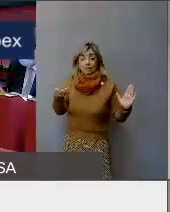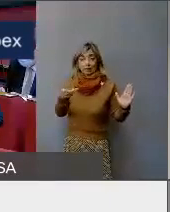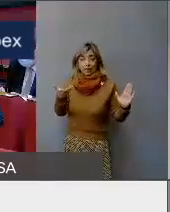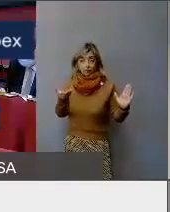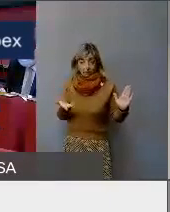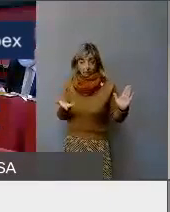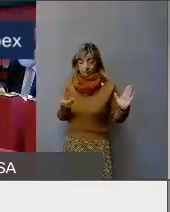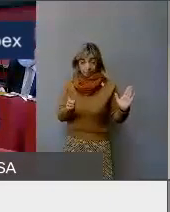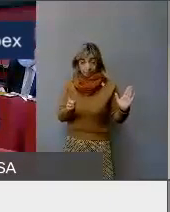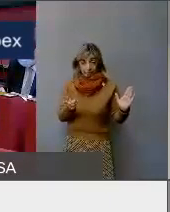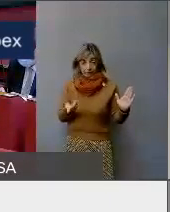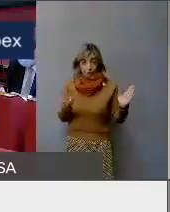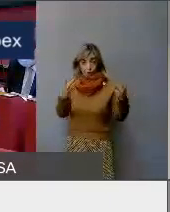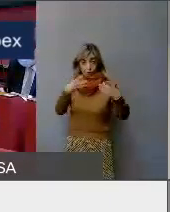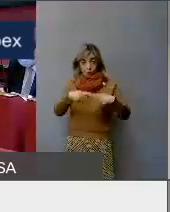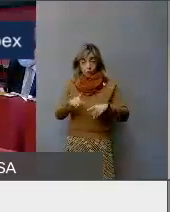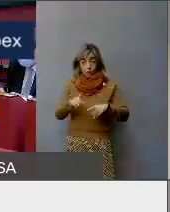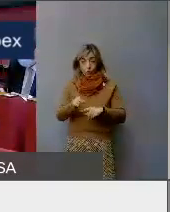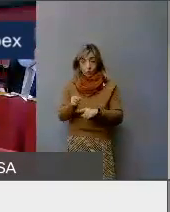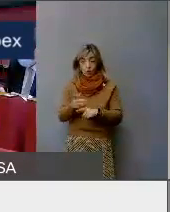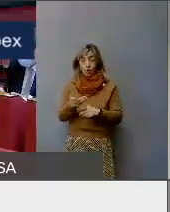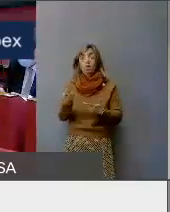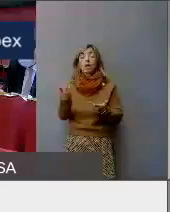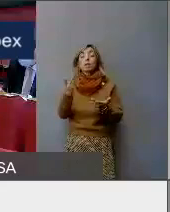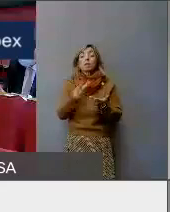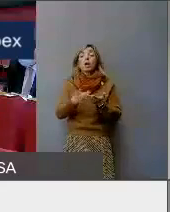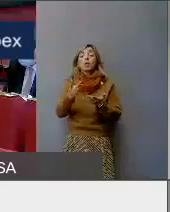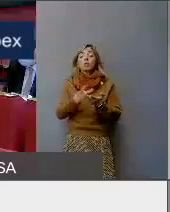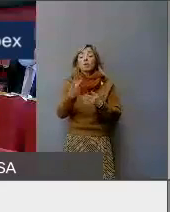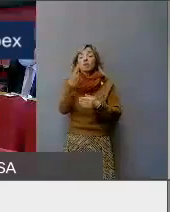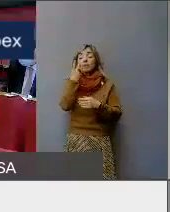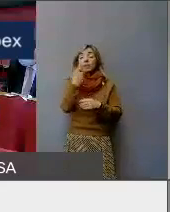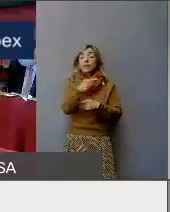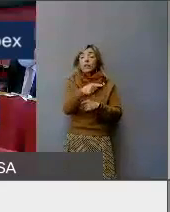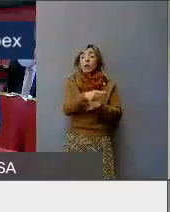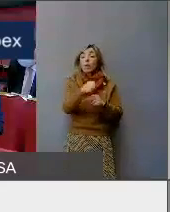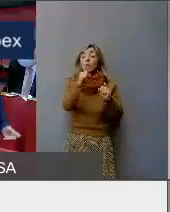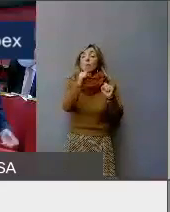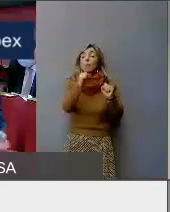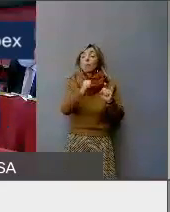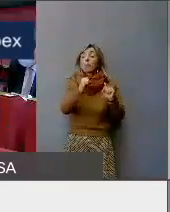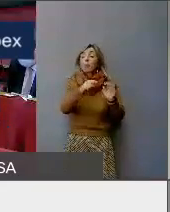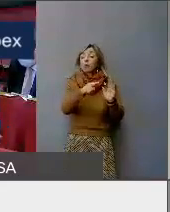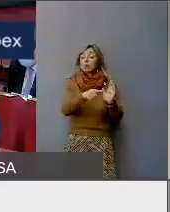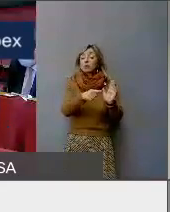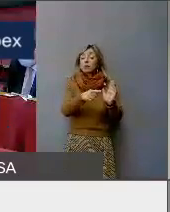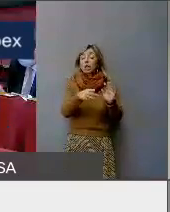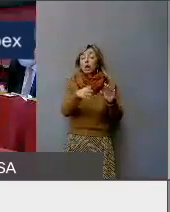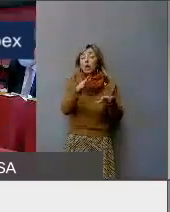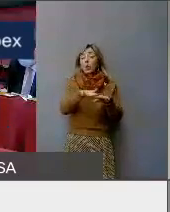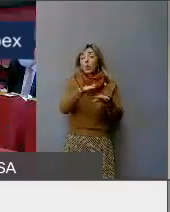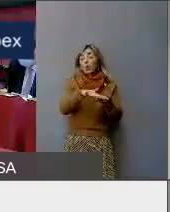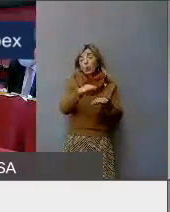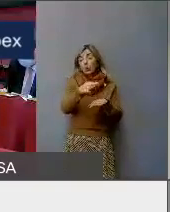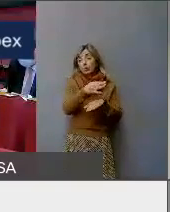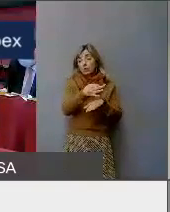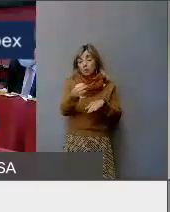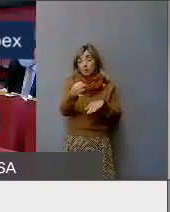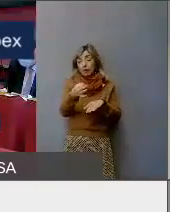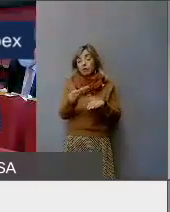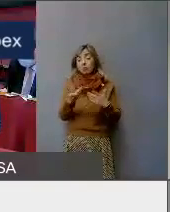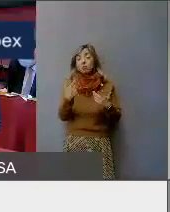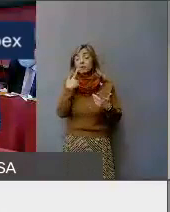utilizzare più possibile questa opportunità perché mi pare che l'atteggiamento non sia quello di costruttivo né evidenza